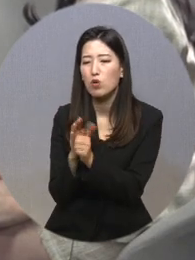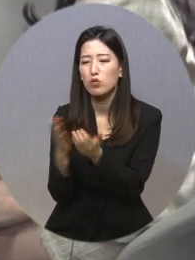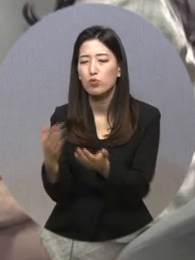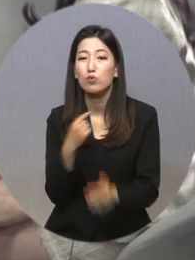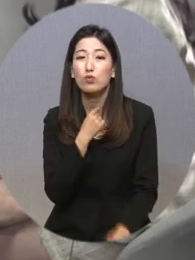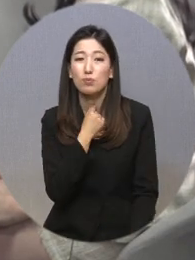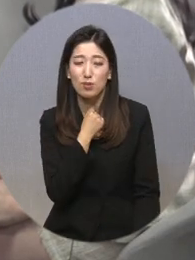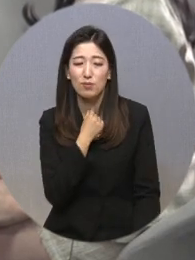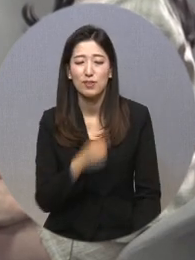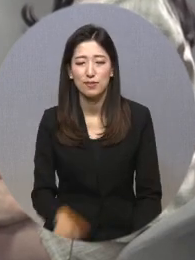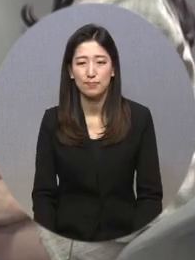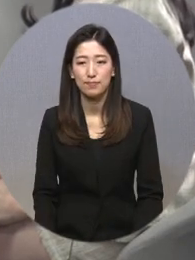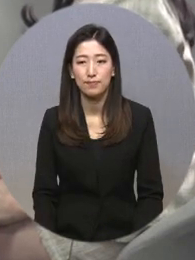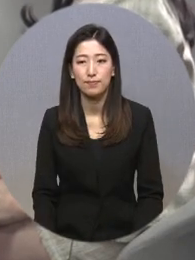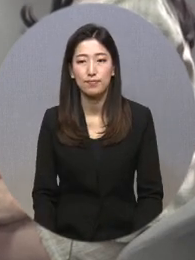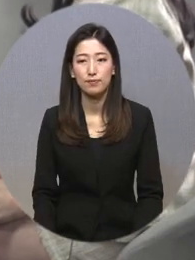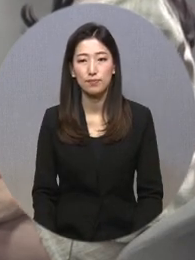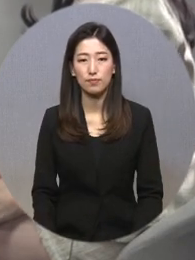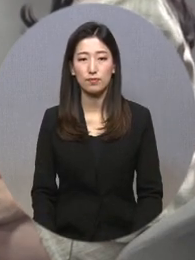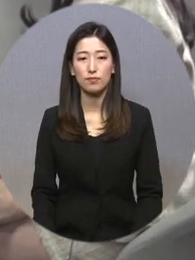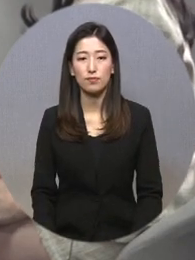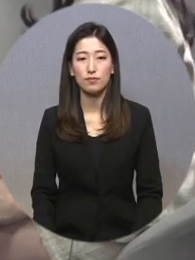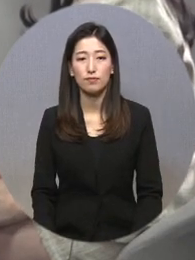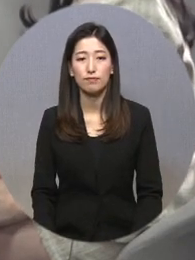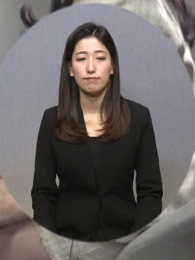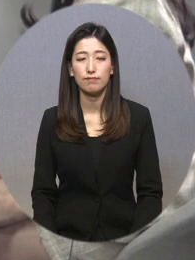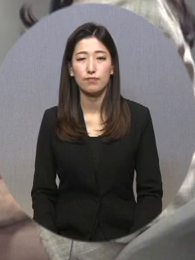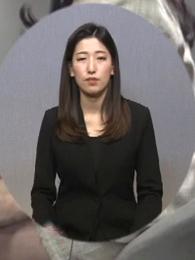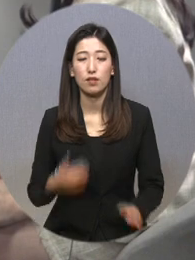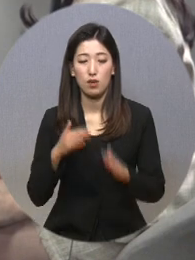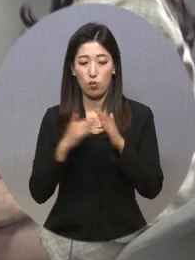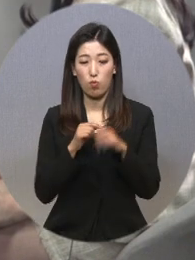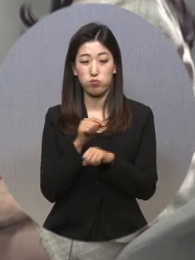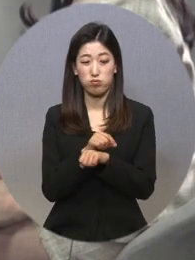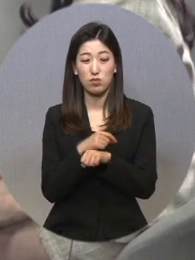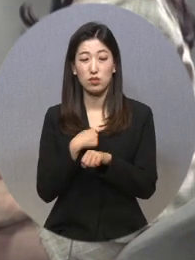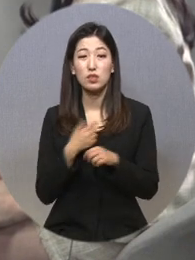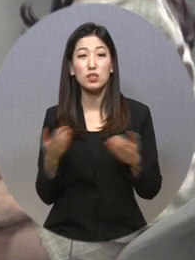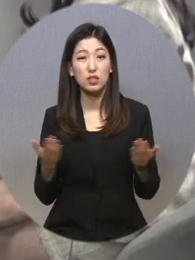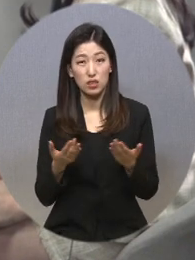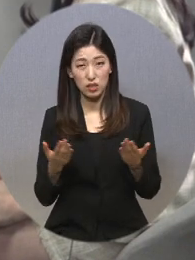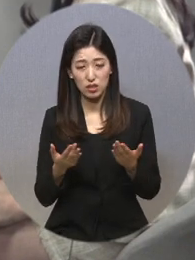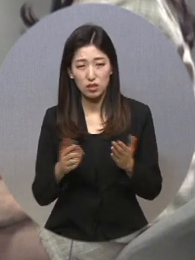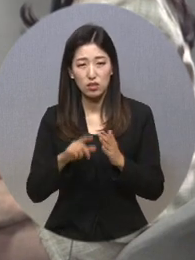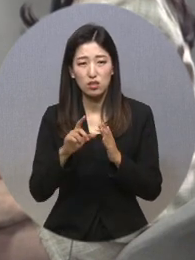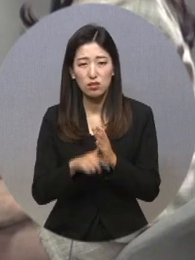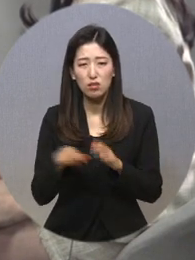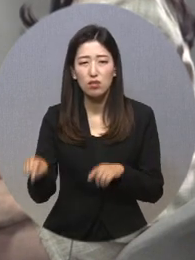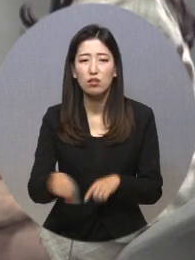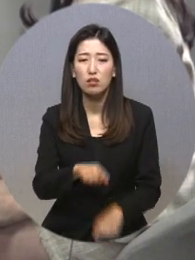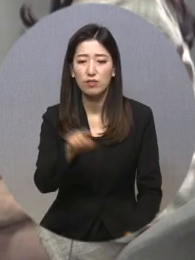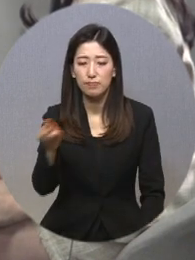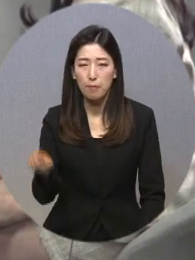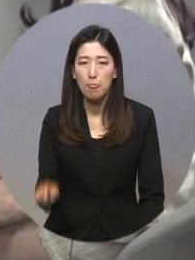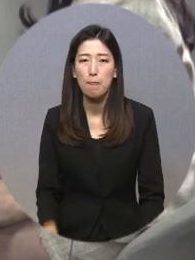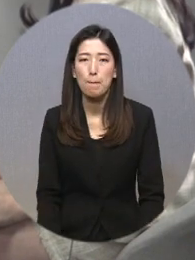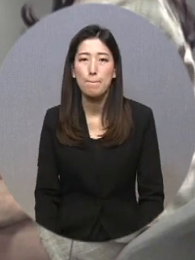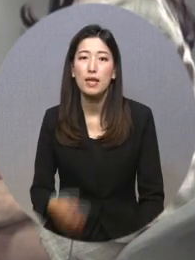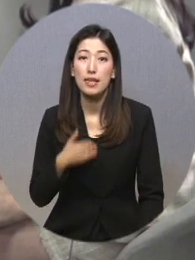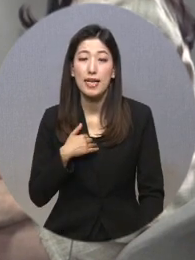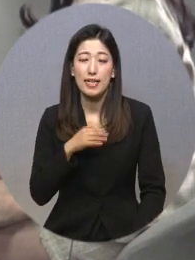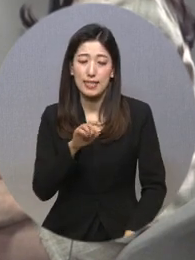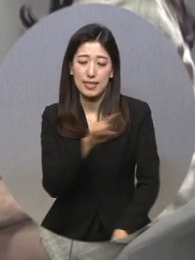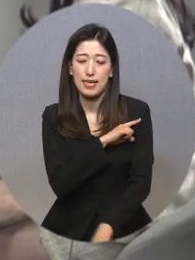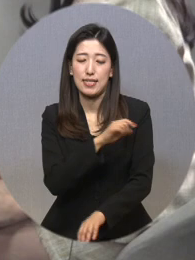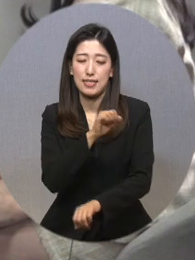하면서 정말 잊기 어렵고 그리고 꼭 이것은 참 잘했다 싶은